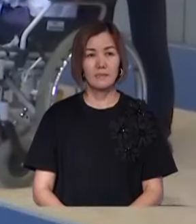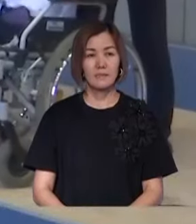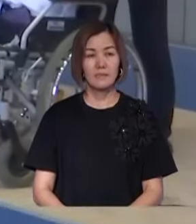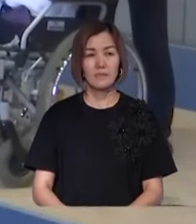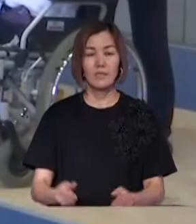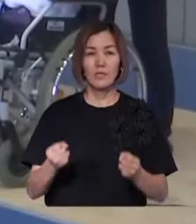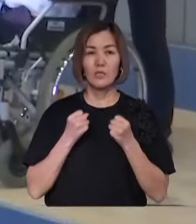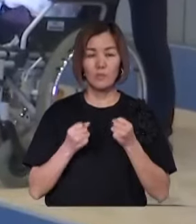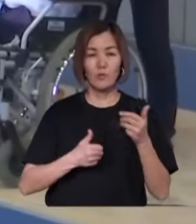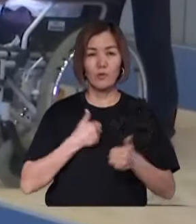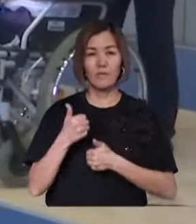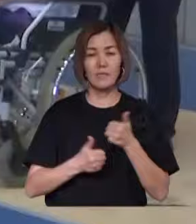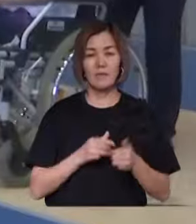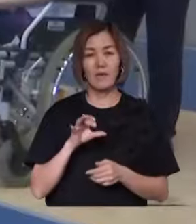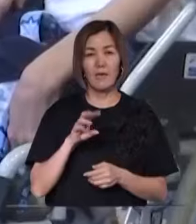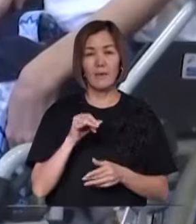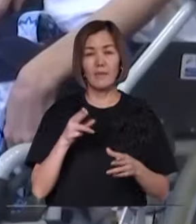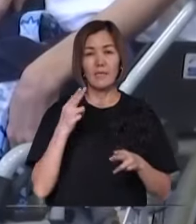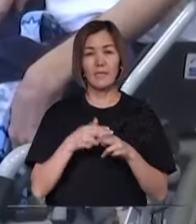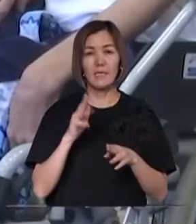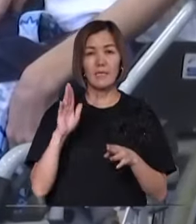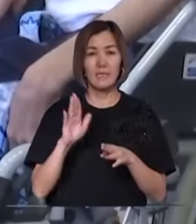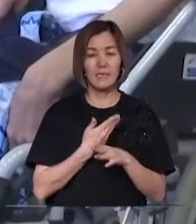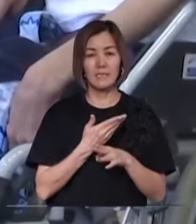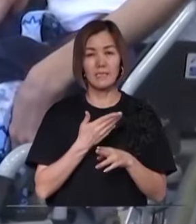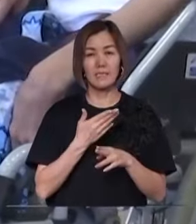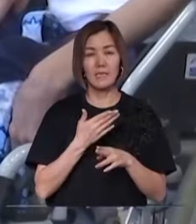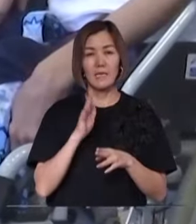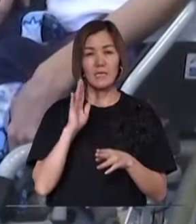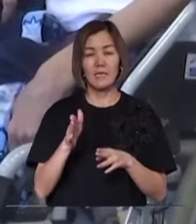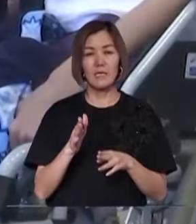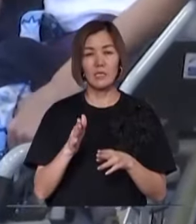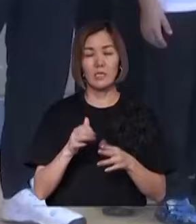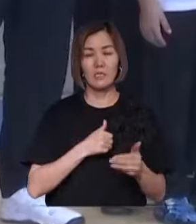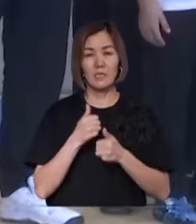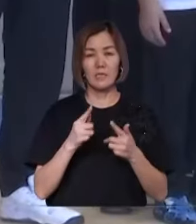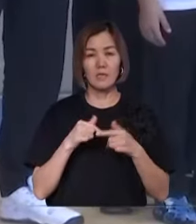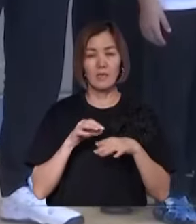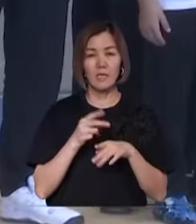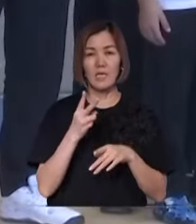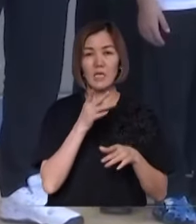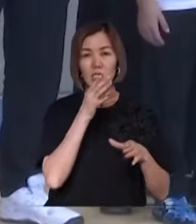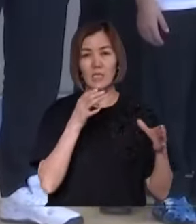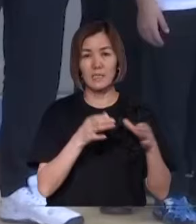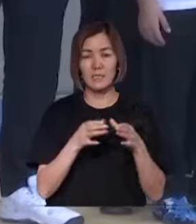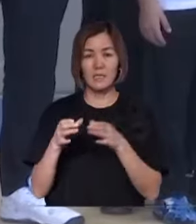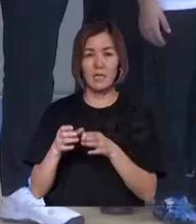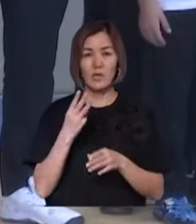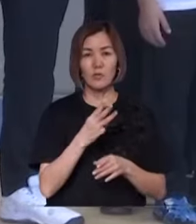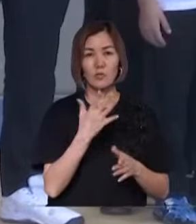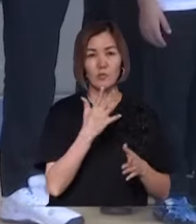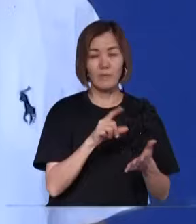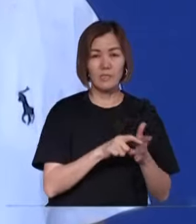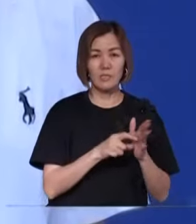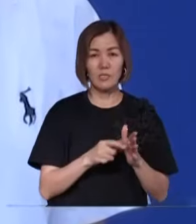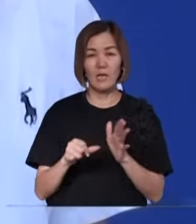Спорт фестивалі Аманат партиясының кедергісіз келешек жобасы шеңберінде ұйымдастырылып отыр. Шараға екі түрлі жас санатындағы, яғни 3-ші, 5-ші және